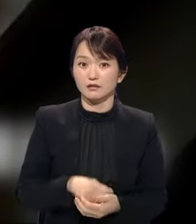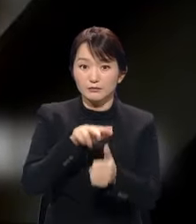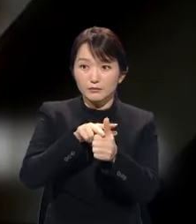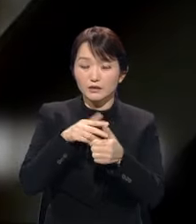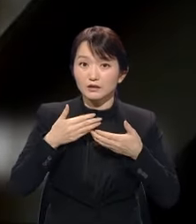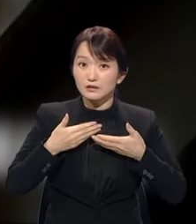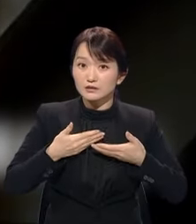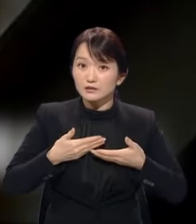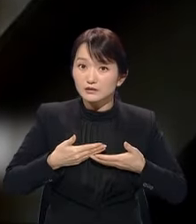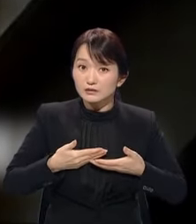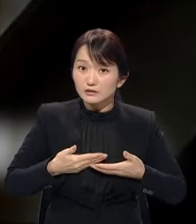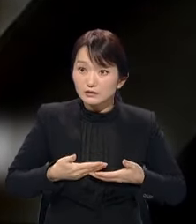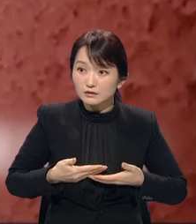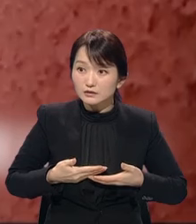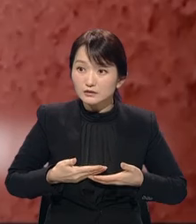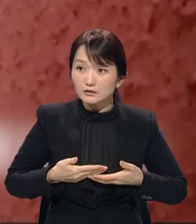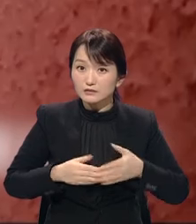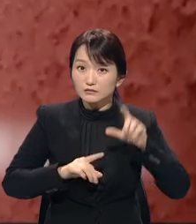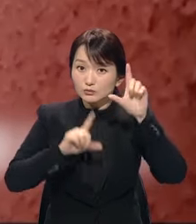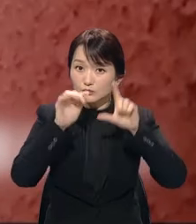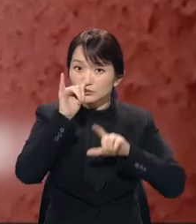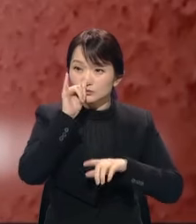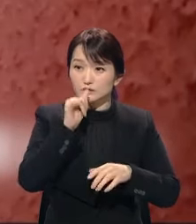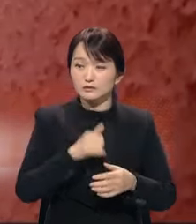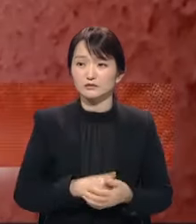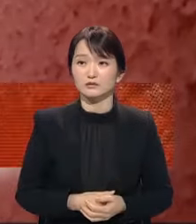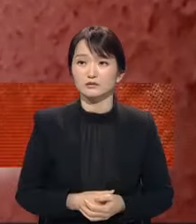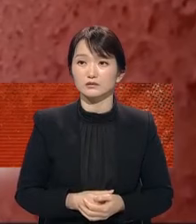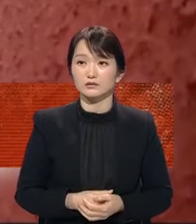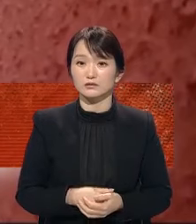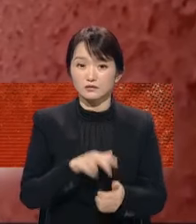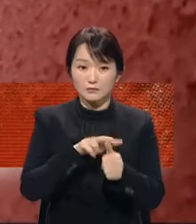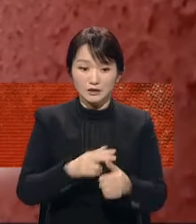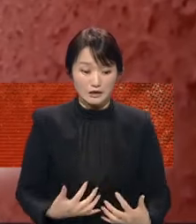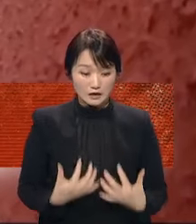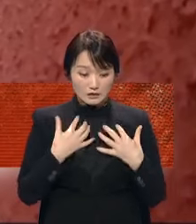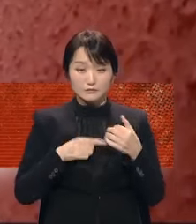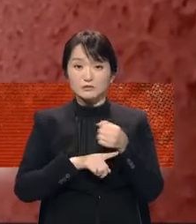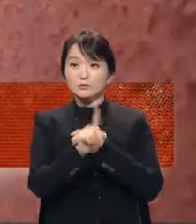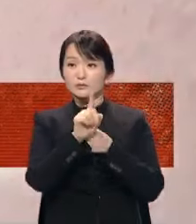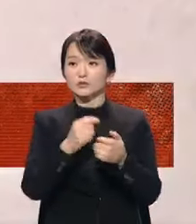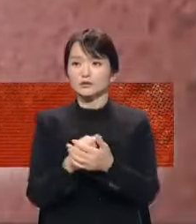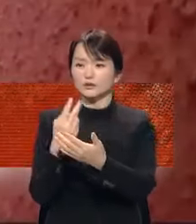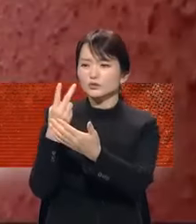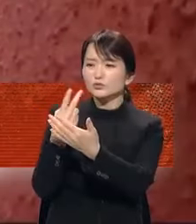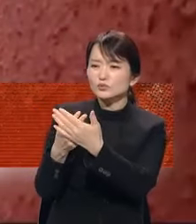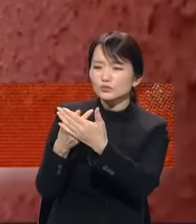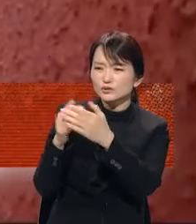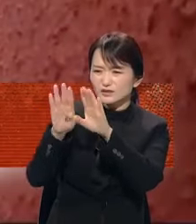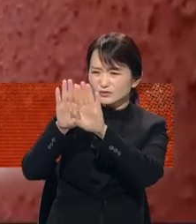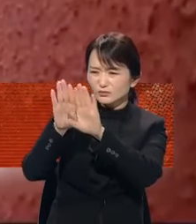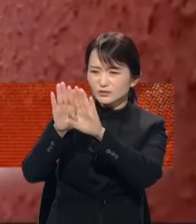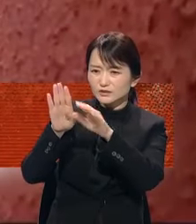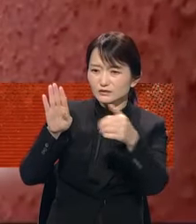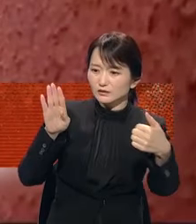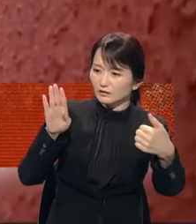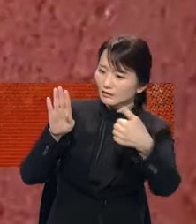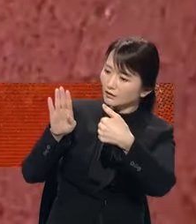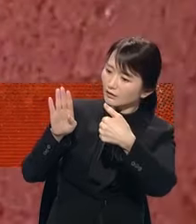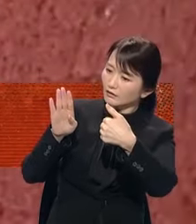같은 모습을 보이는데요. 자, 말이 이렇게까지 흥분한 이유, 바로 유리창에 비친 자기 모습 때문이었다고